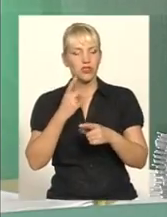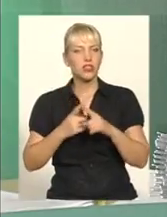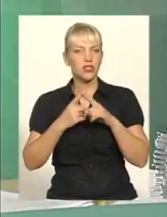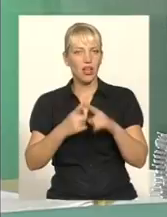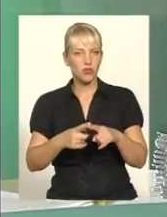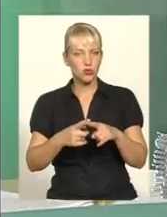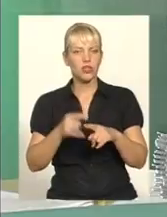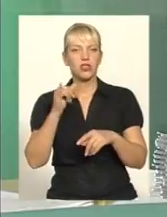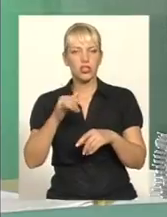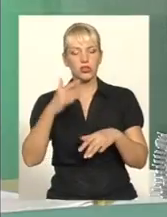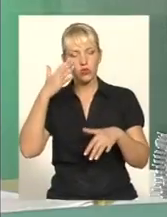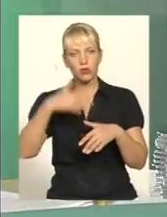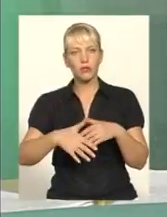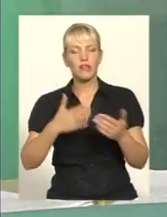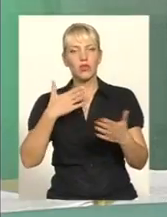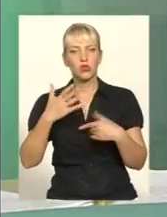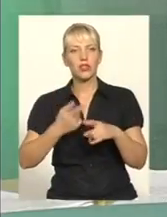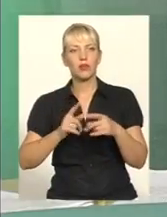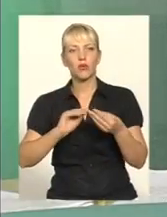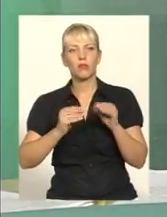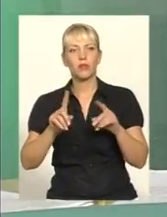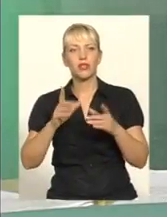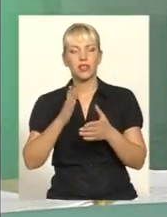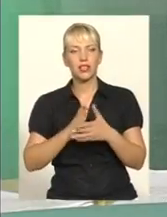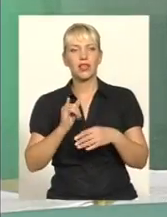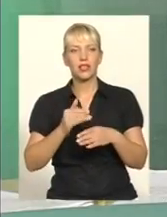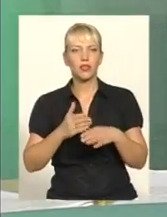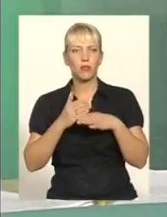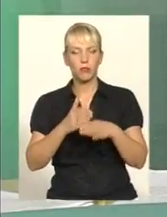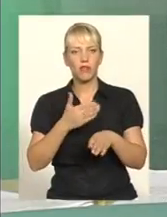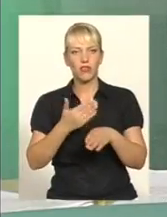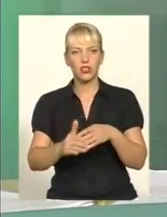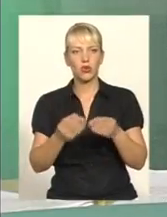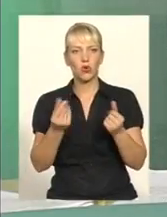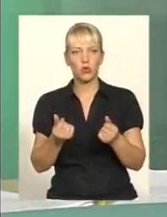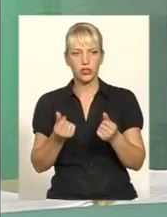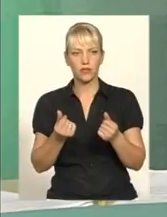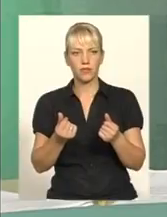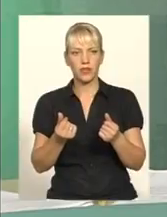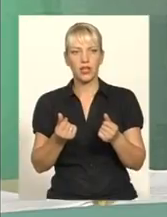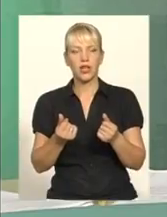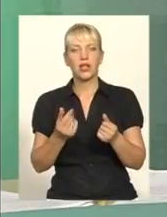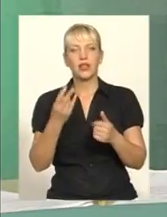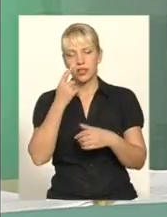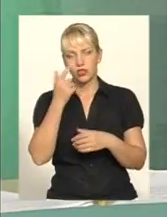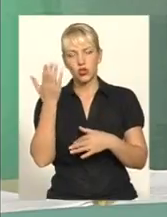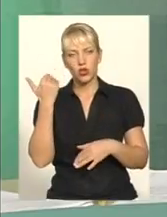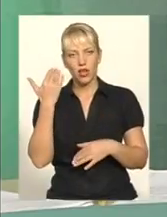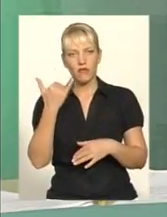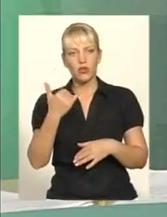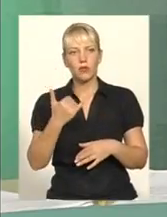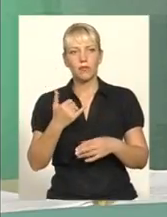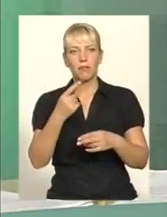нам, з розумінням відносяться до тих проблем, які є, і в свою чергу сприяють виділенням відповідних коштів. От нещодавно